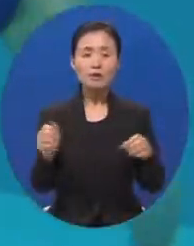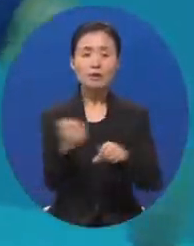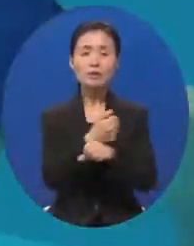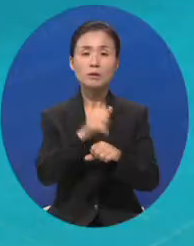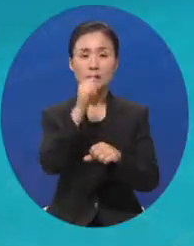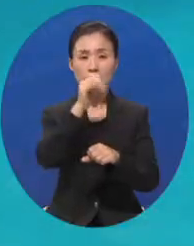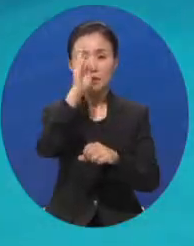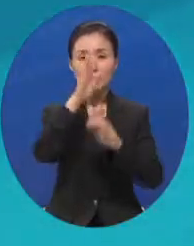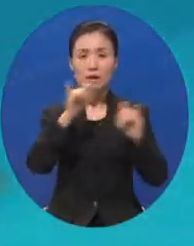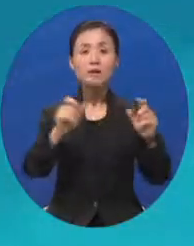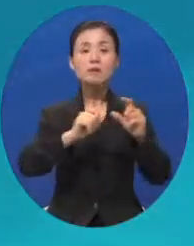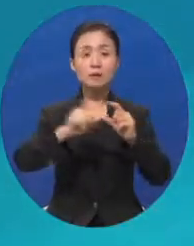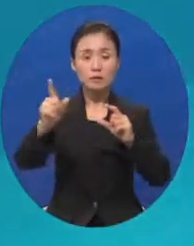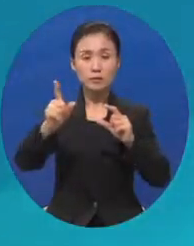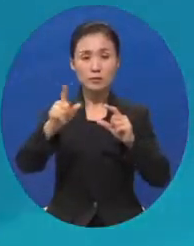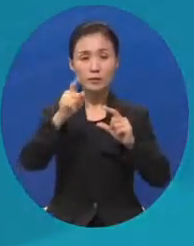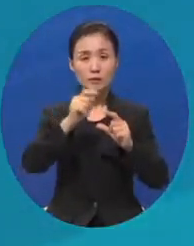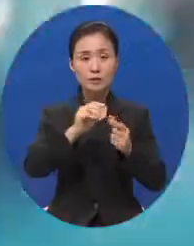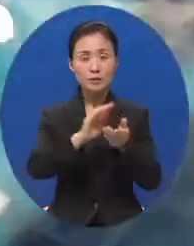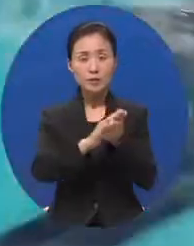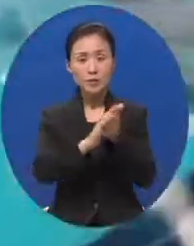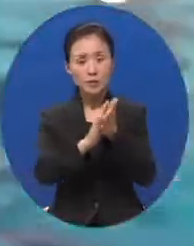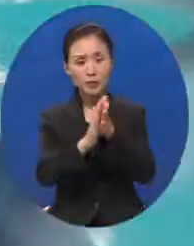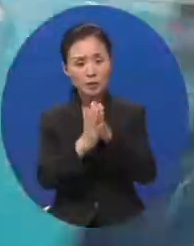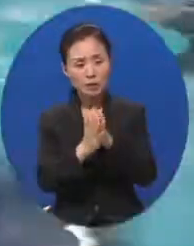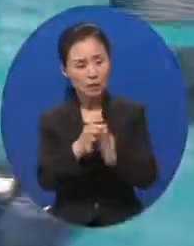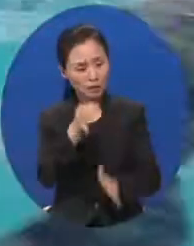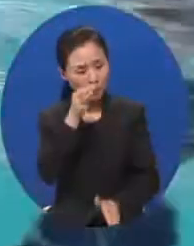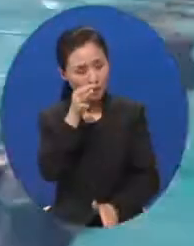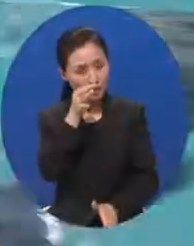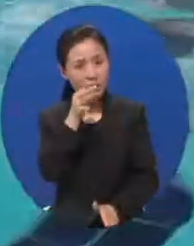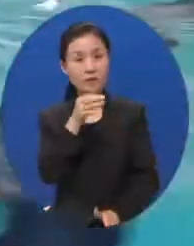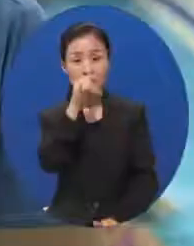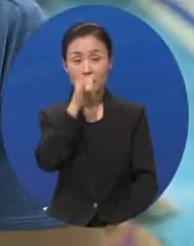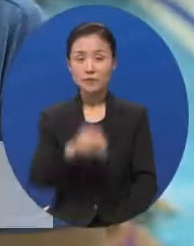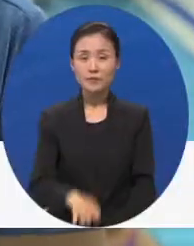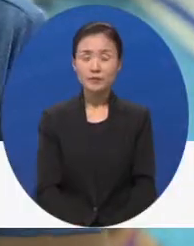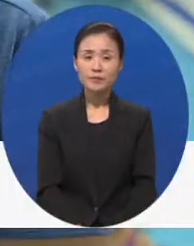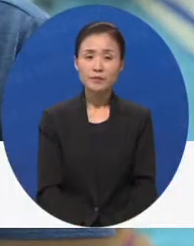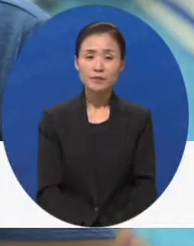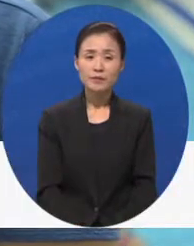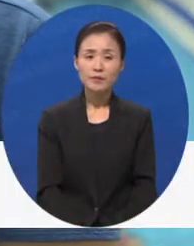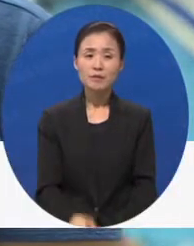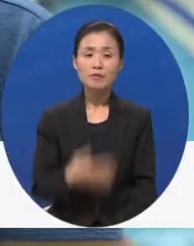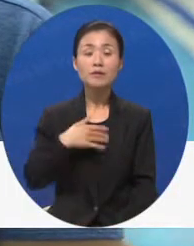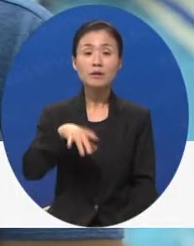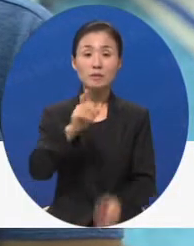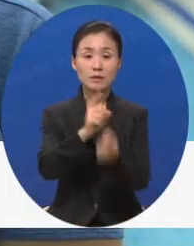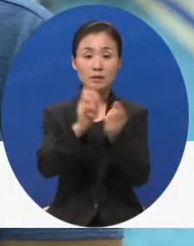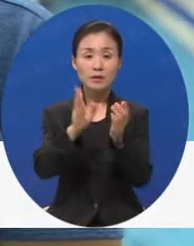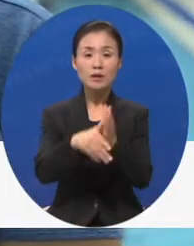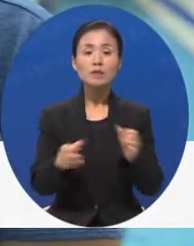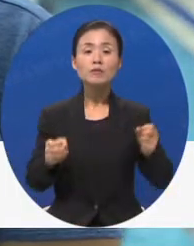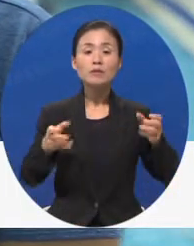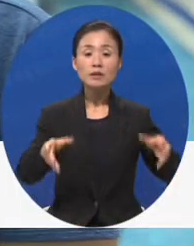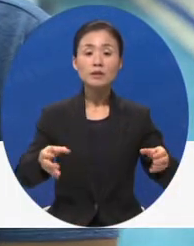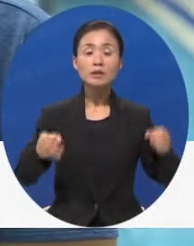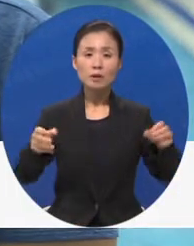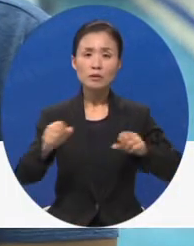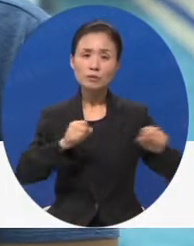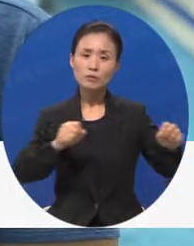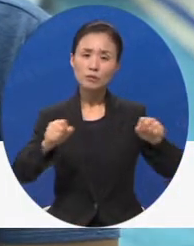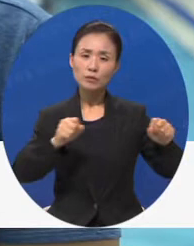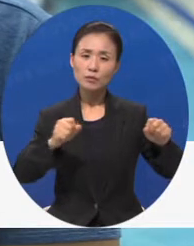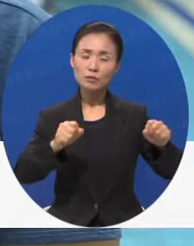환자들이 대부분이다 보니 그 변화를 직접 곁에서 지켜보게 되는데요. 네, 저희를 처음 만날 때 휠체어를 타고